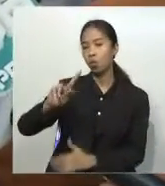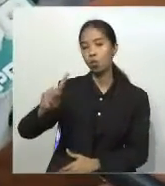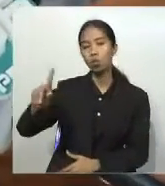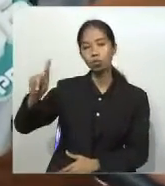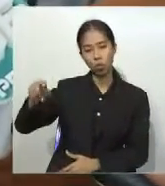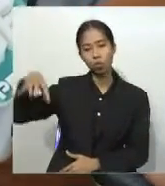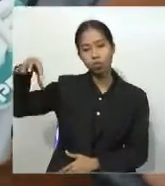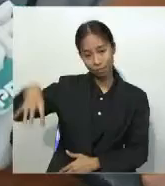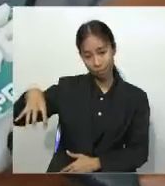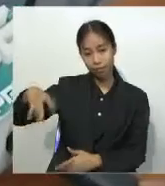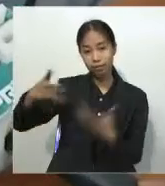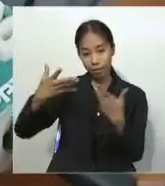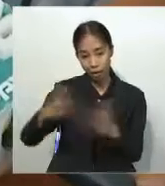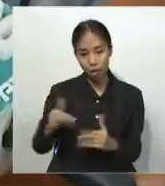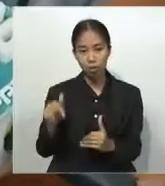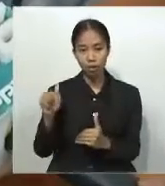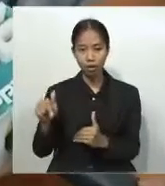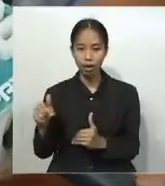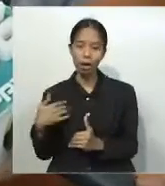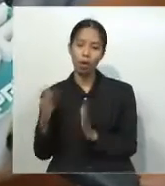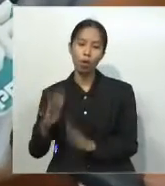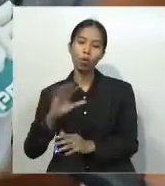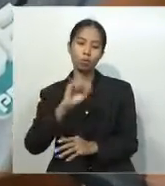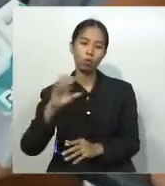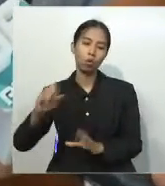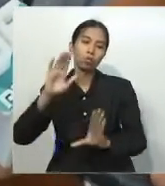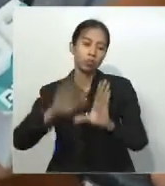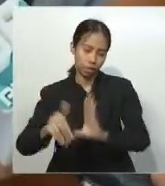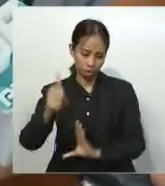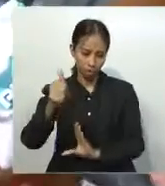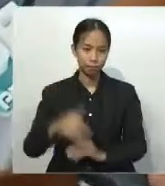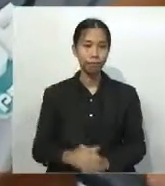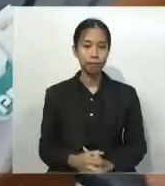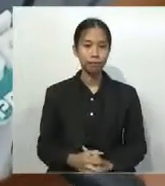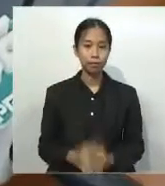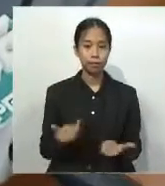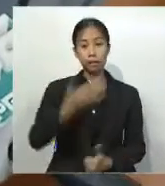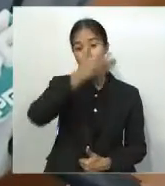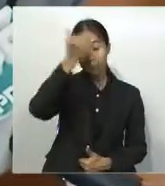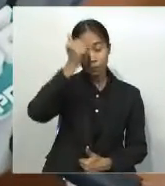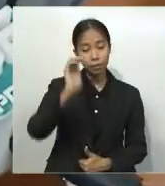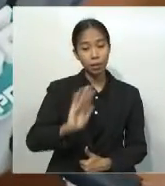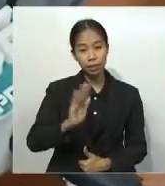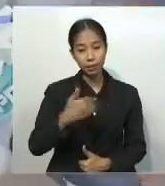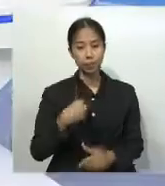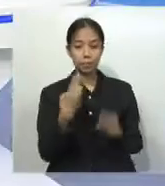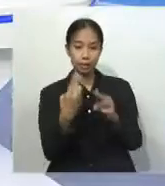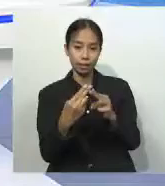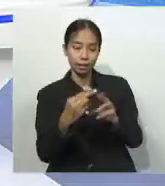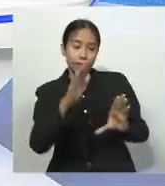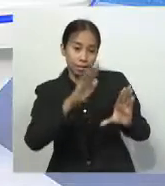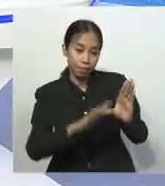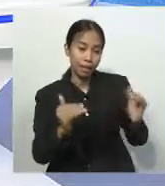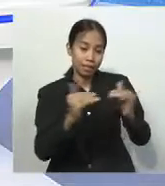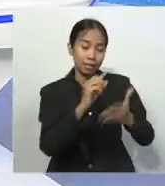อนไขซึ่งก็จะสามารถส่งผู้สมัครลงเลือกตั้งส.ส.ได้ค่ะ อย่าลืมนะคะไปลงทะเบียนกันได้ถึงวัน